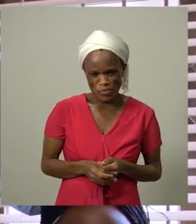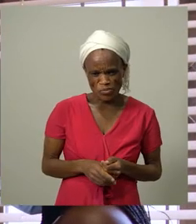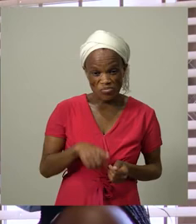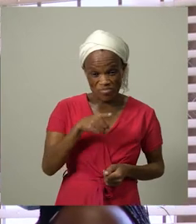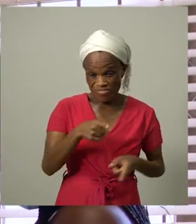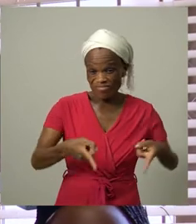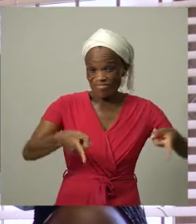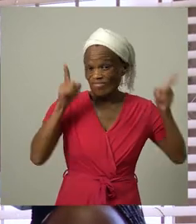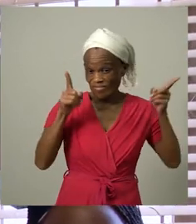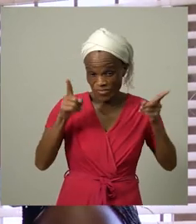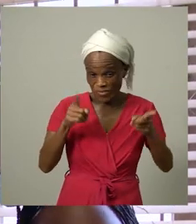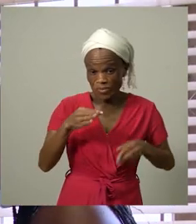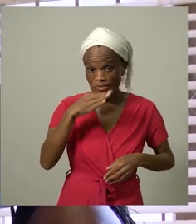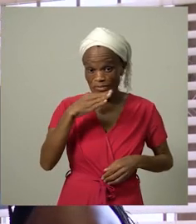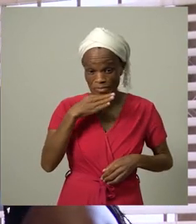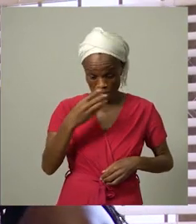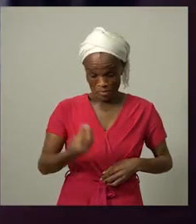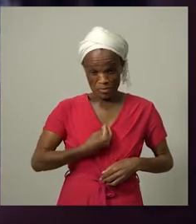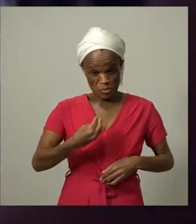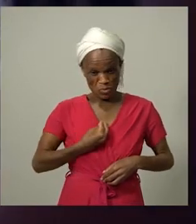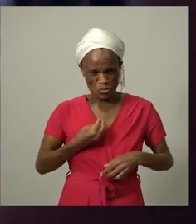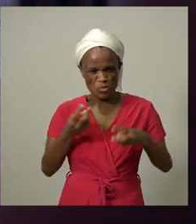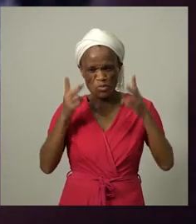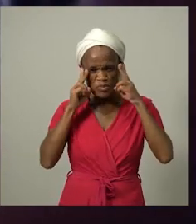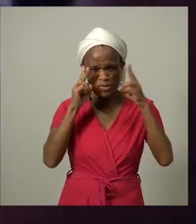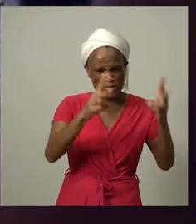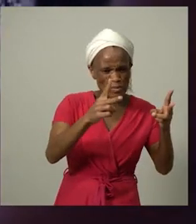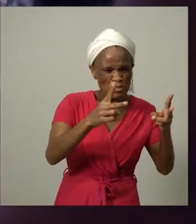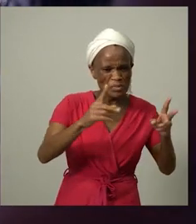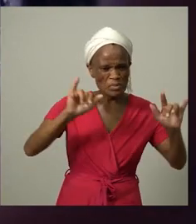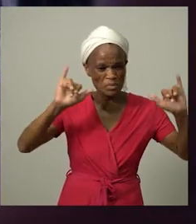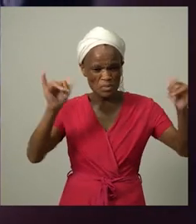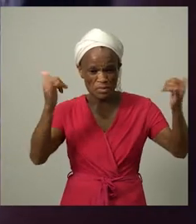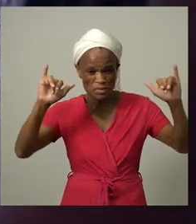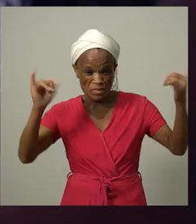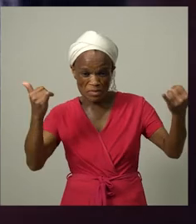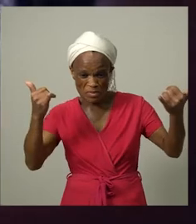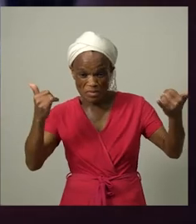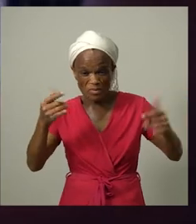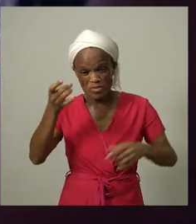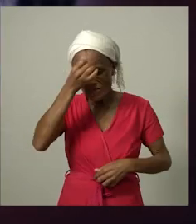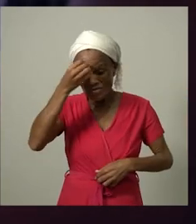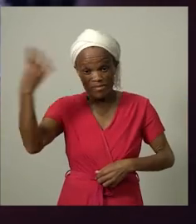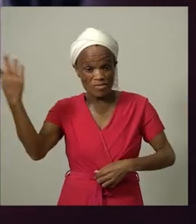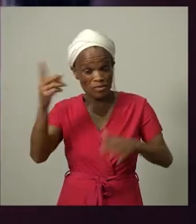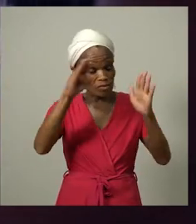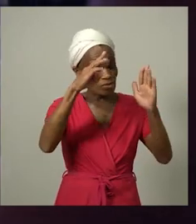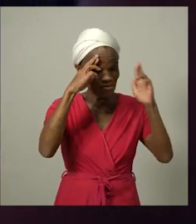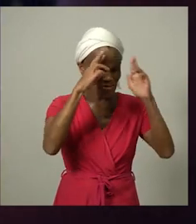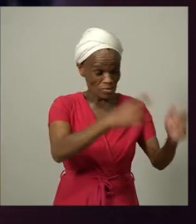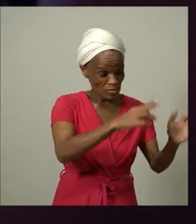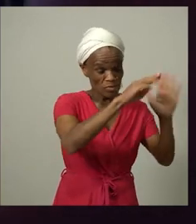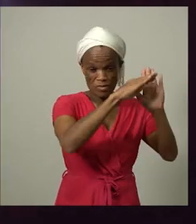Ubungozi kakhulu bokuthi siphume nabangani, siye endaweni zobumnandi ukuthi siyakhohlwa ukulandela imigomo ebekile.